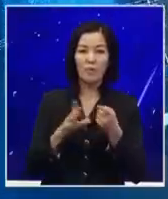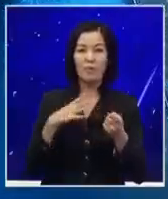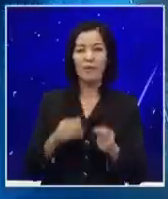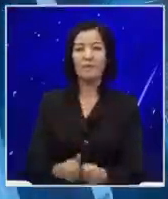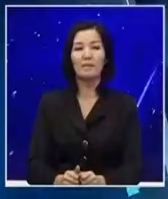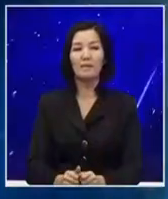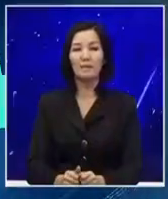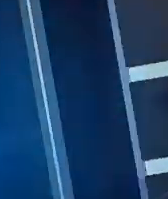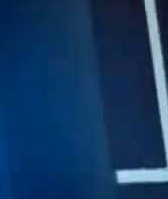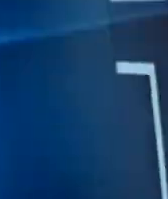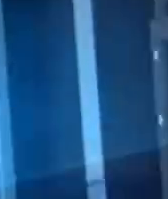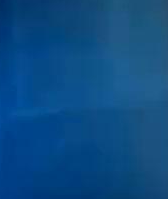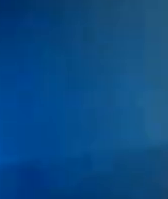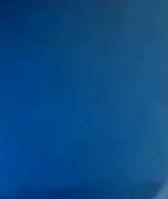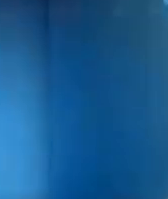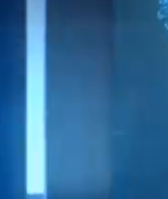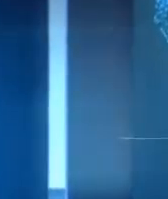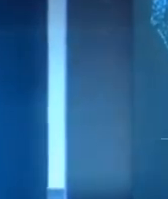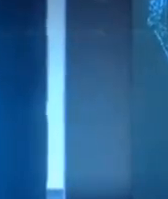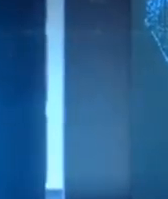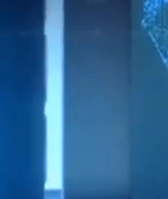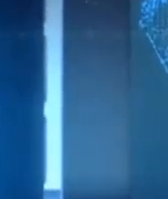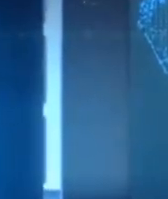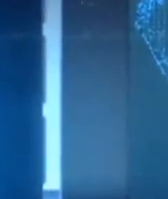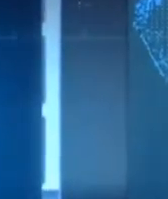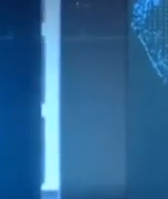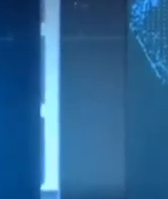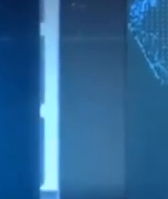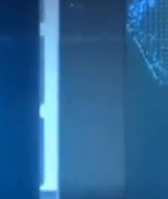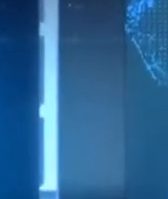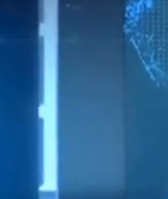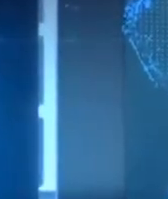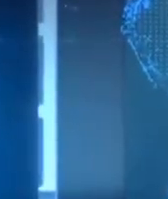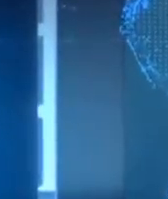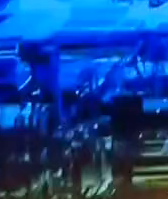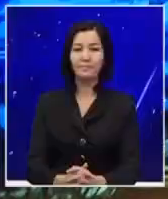Меруерт Қыдырбайқызы, Абылай Құттықбай, Ержан Дүйсен, Жетісу телеарнасы.